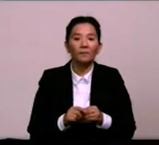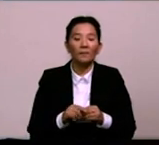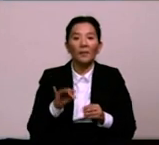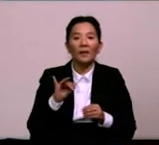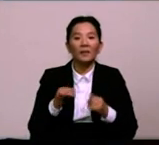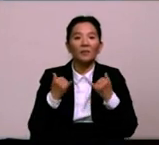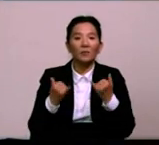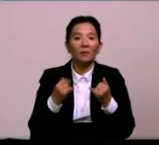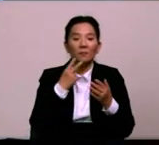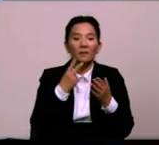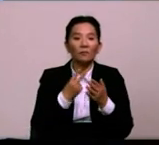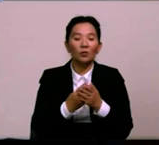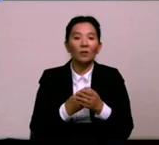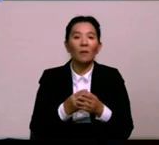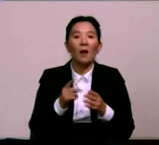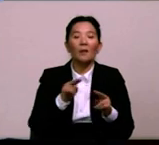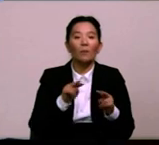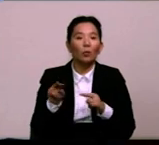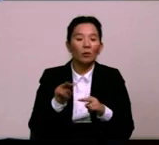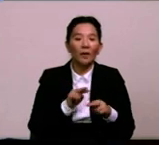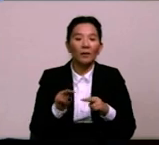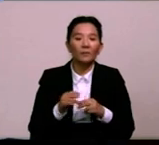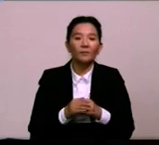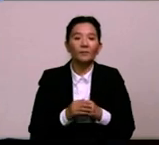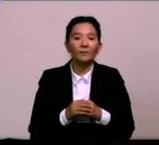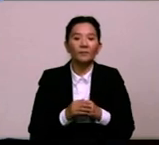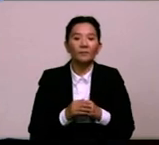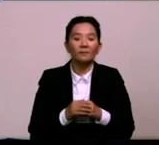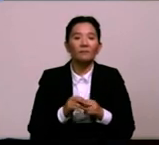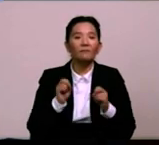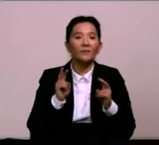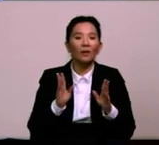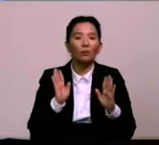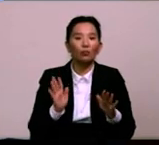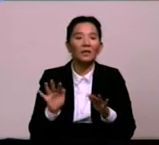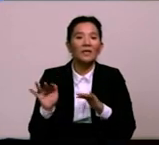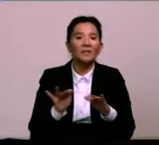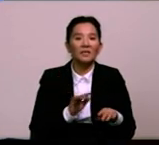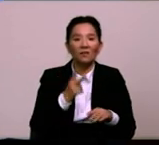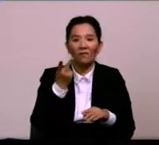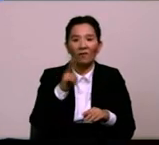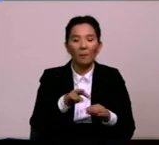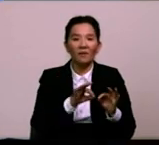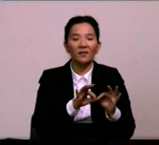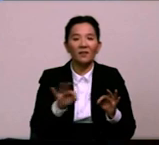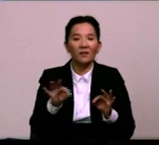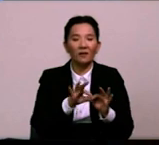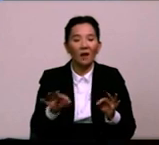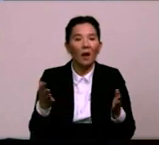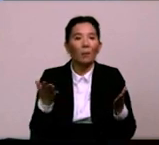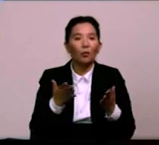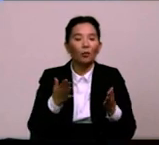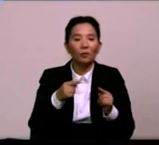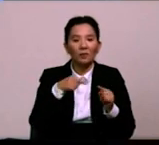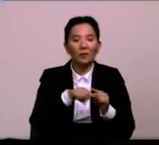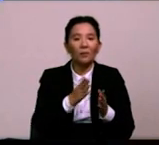И теперь давайте с вами понаблюдаем, как будут действовать два проводника, по которым